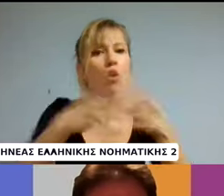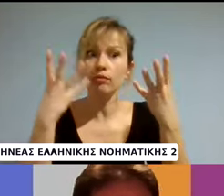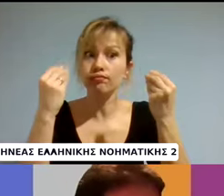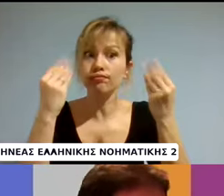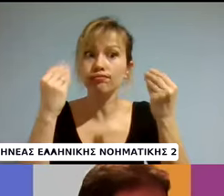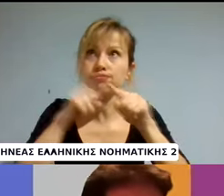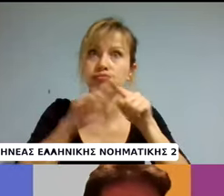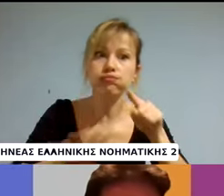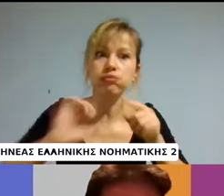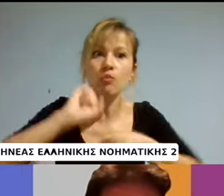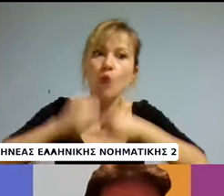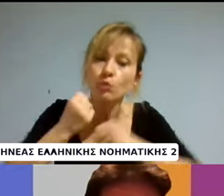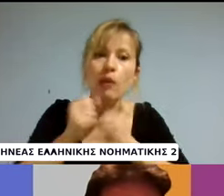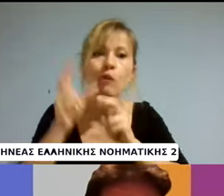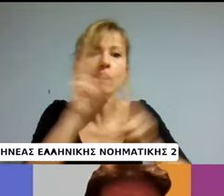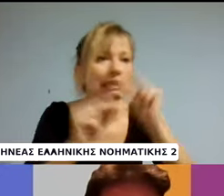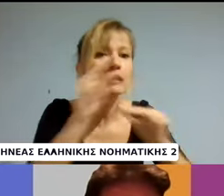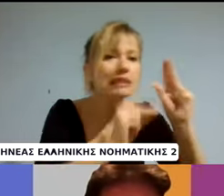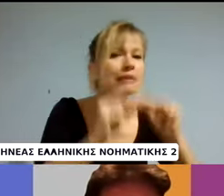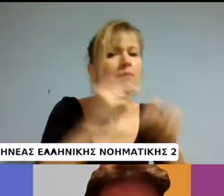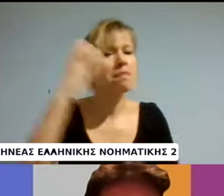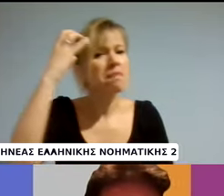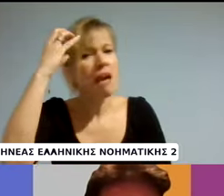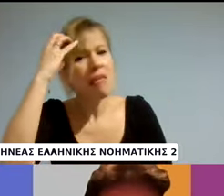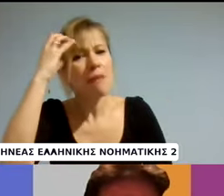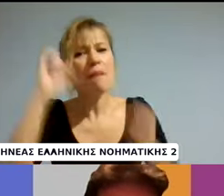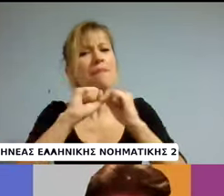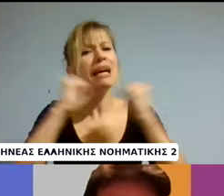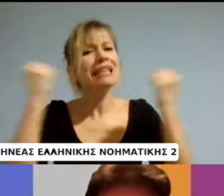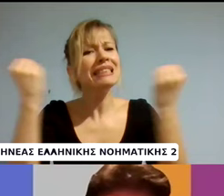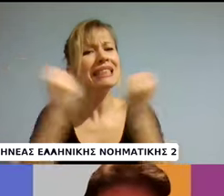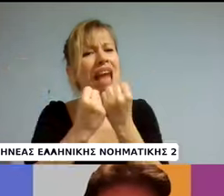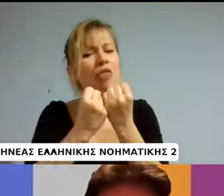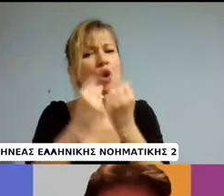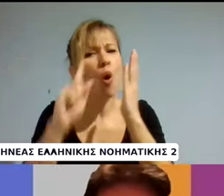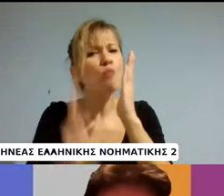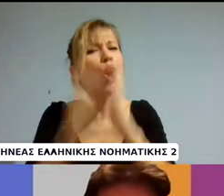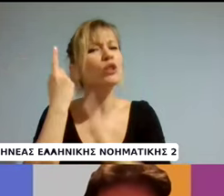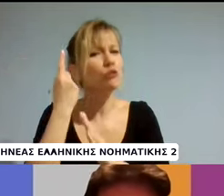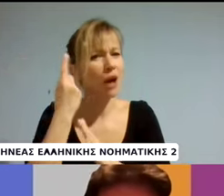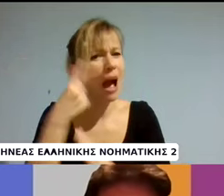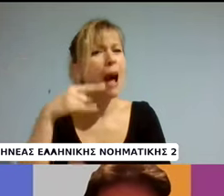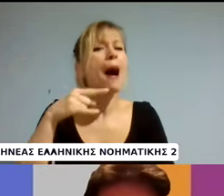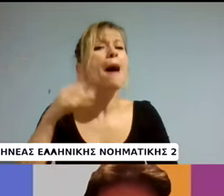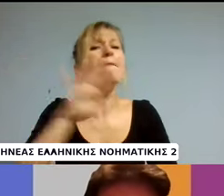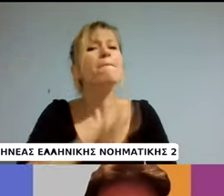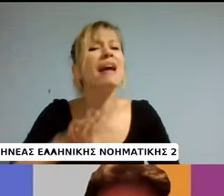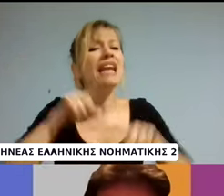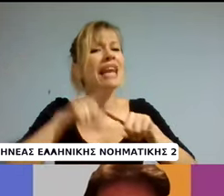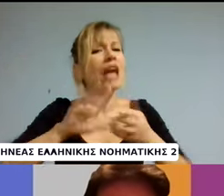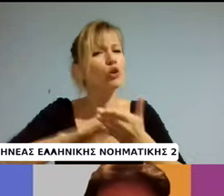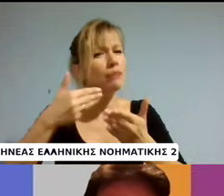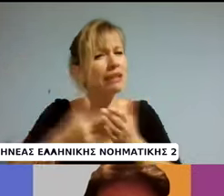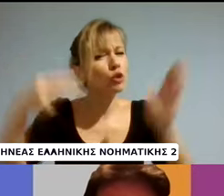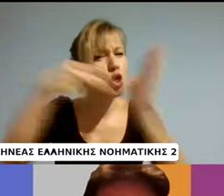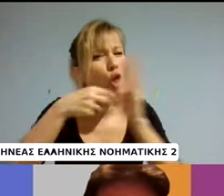Θυμάμαι, Σωτήρη, να κάνουμε αυτή την κουβέντα στο συνέδριο το πρώτο που οργάνωσε η ΠΕΜ με το Ιόνιο, έτσι, το 17, πότε ήτανε,